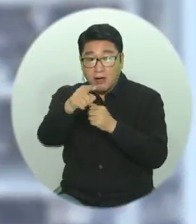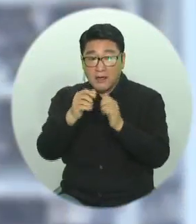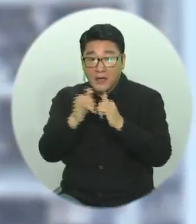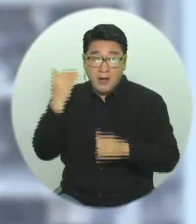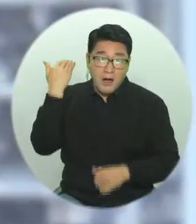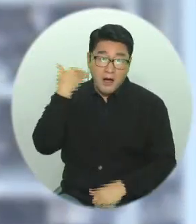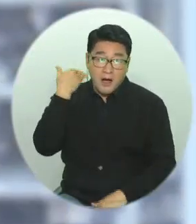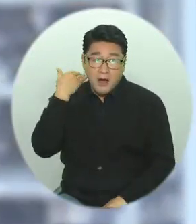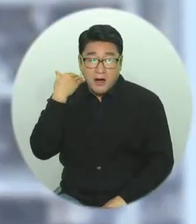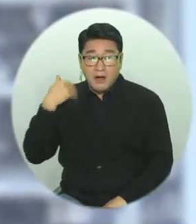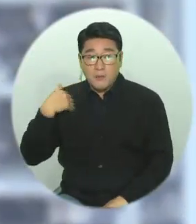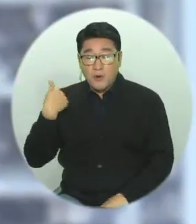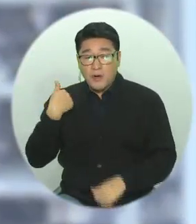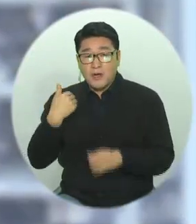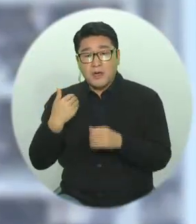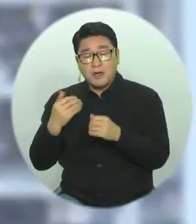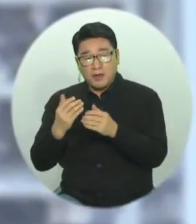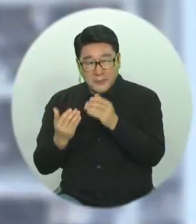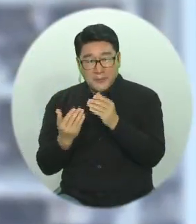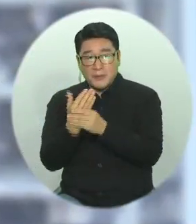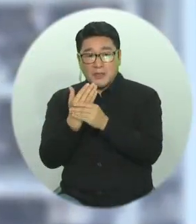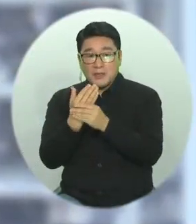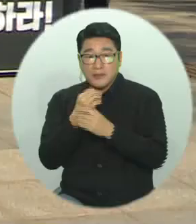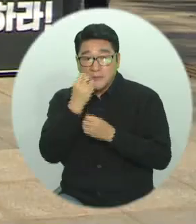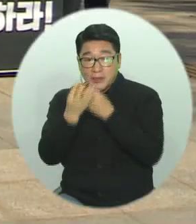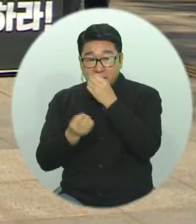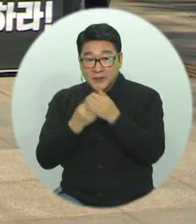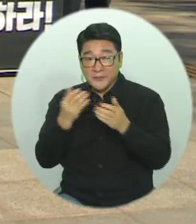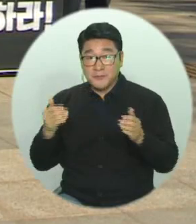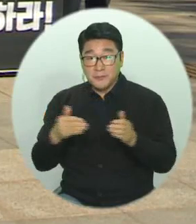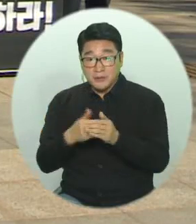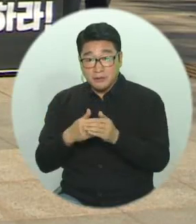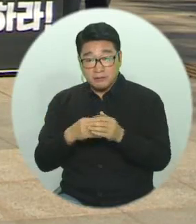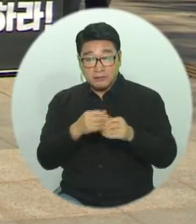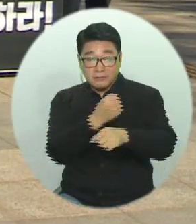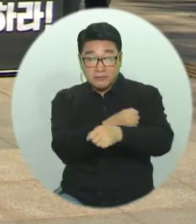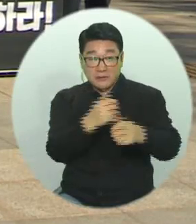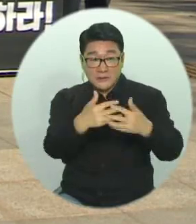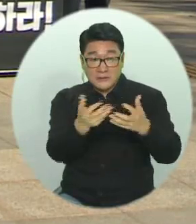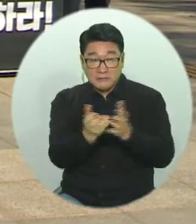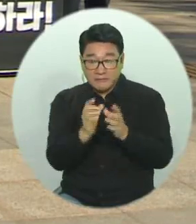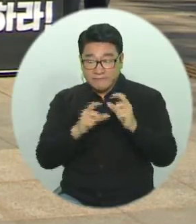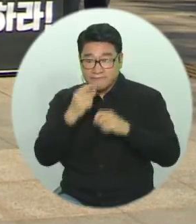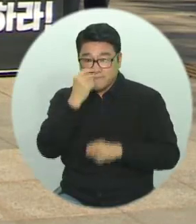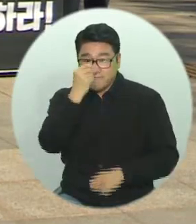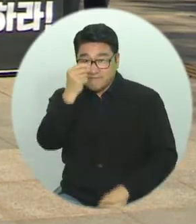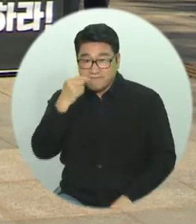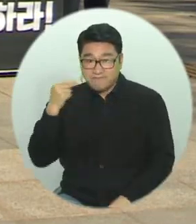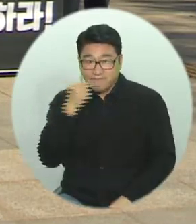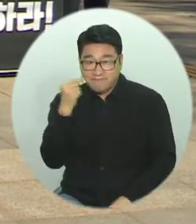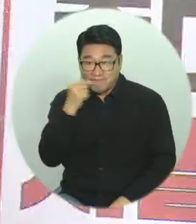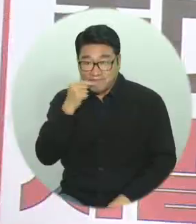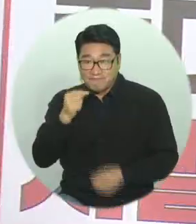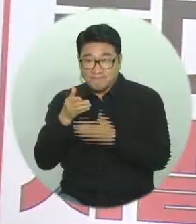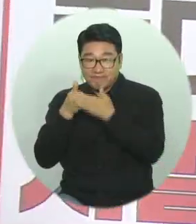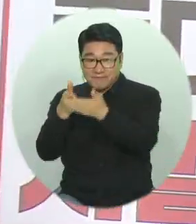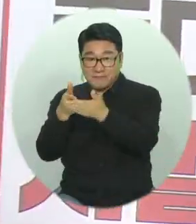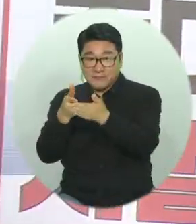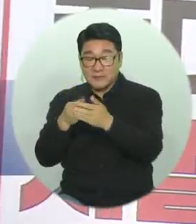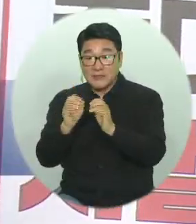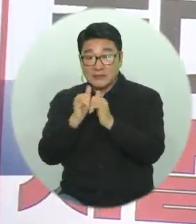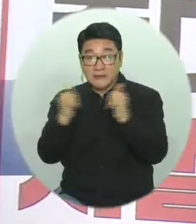있는지 모르고 운전하다 사고가 났다고 진술했습니다 노동단체는 조사를 요구하고 있습니다